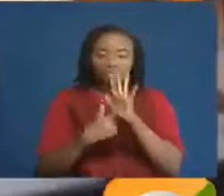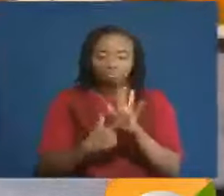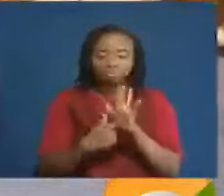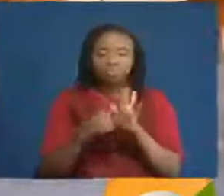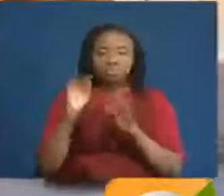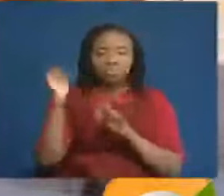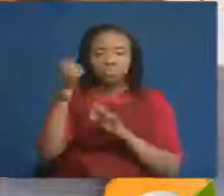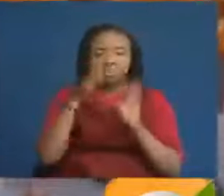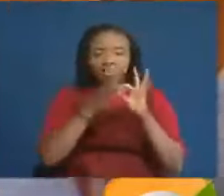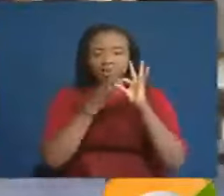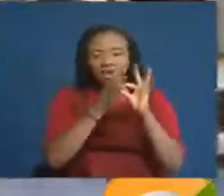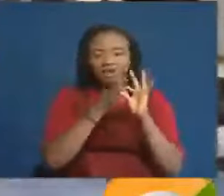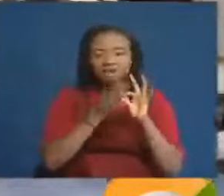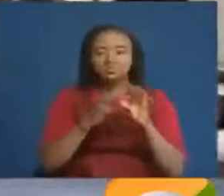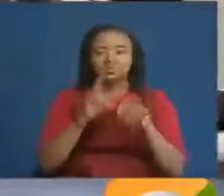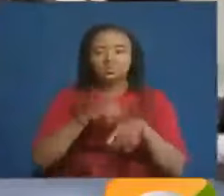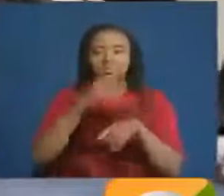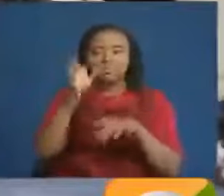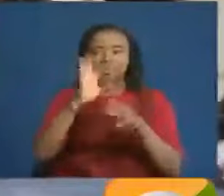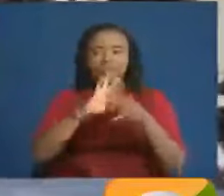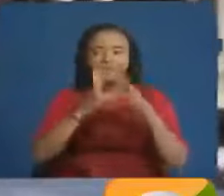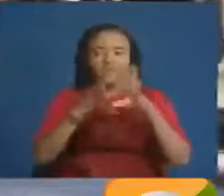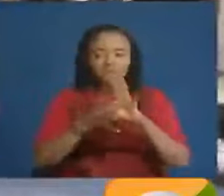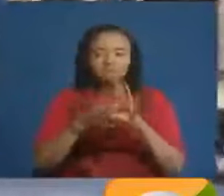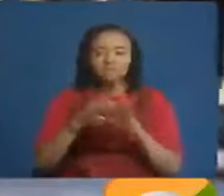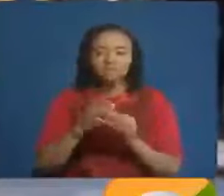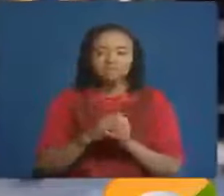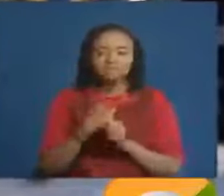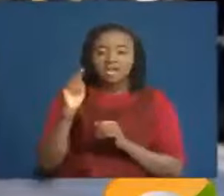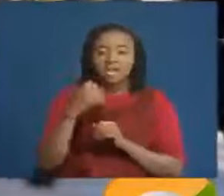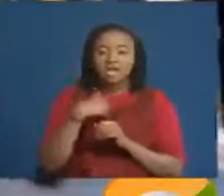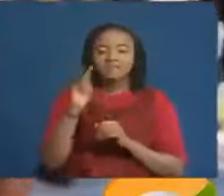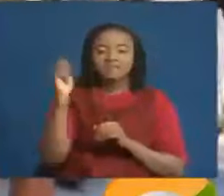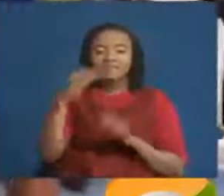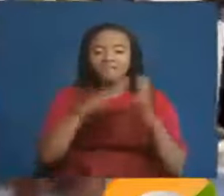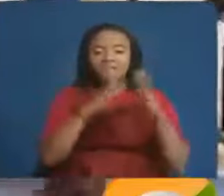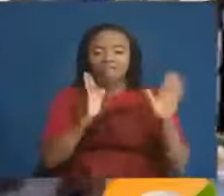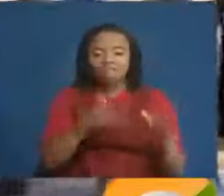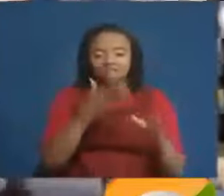wakati wa michezo ya Olimpiki. Emmanuel Toru, Ninga Citizen, Nairobi.